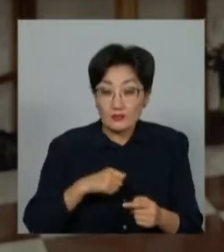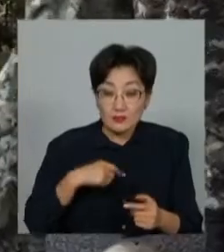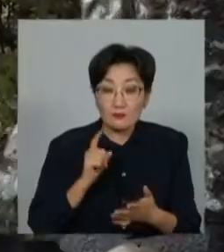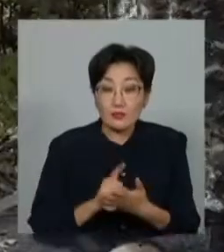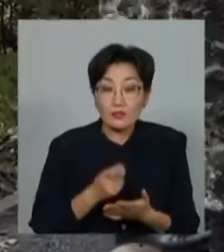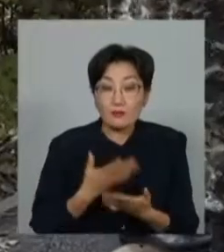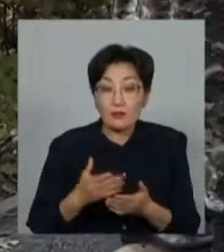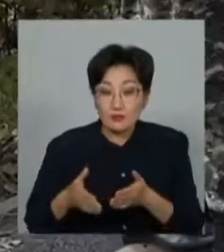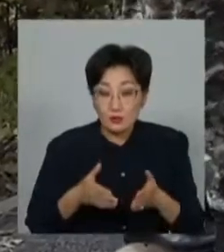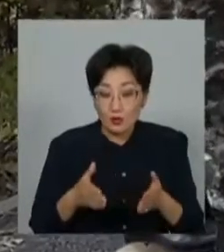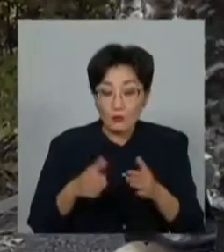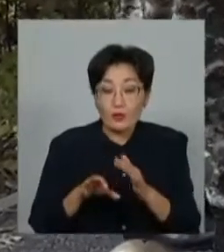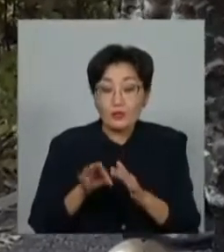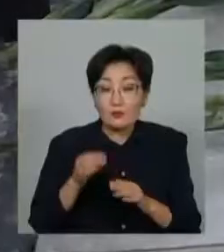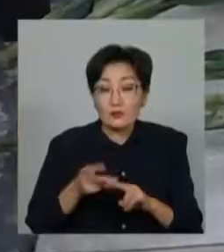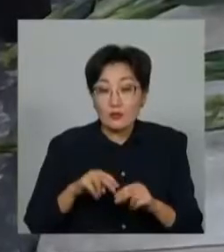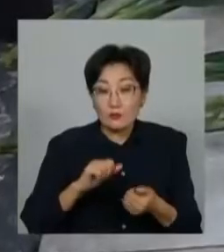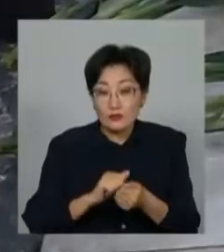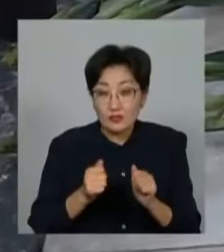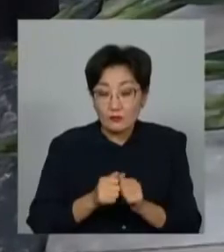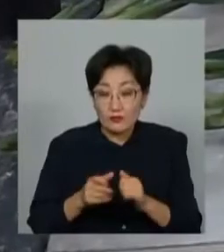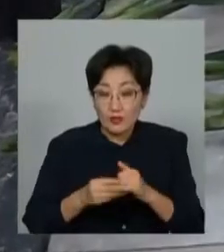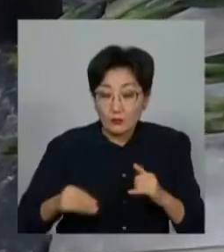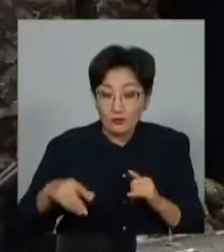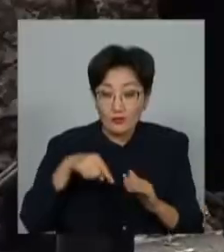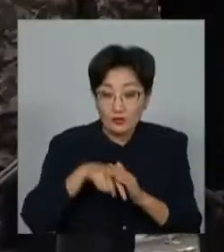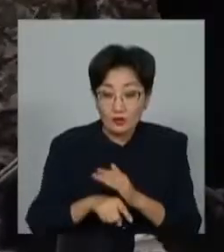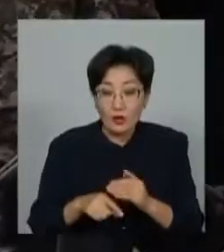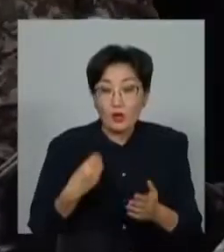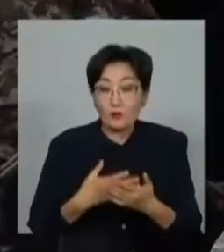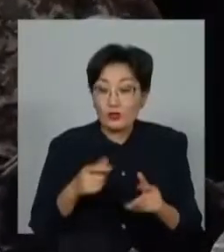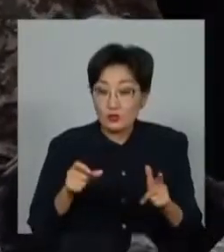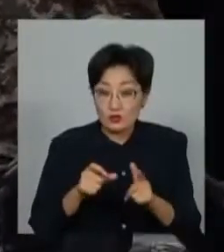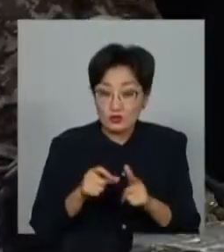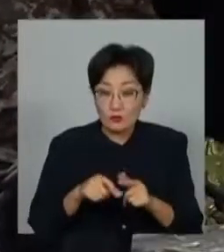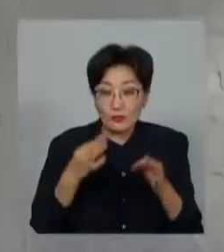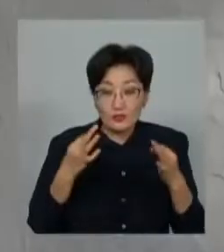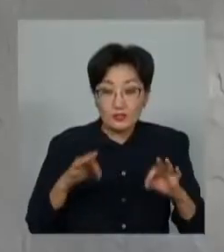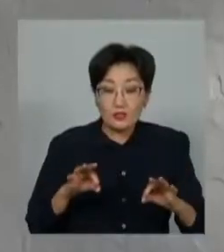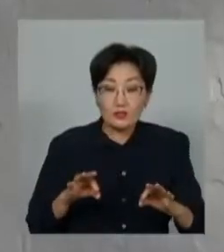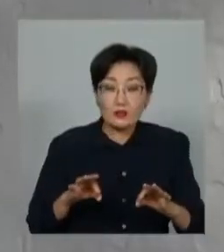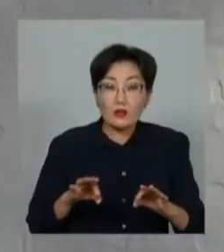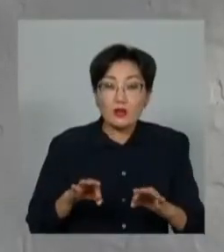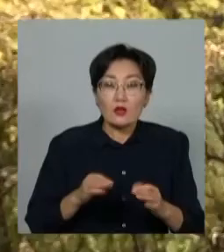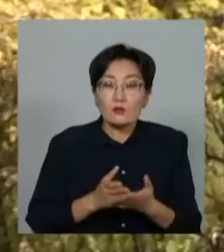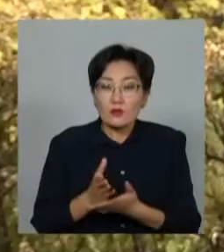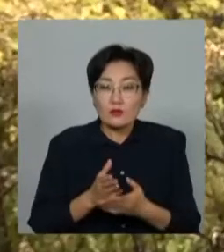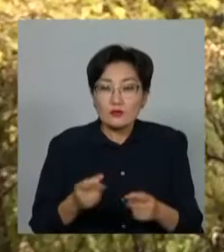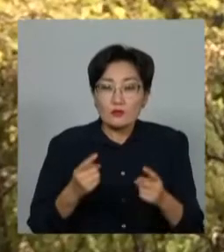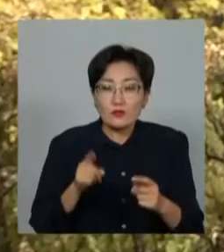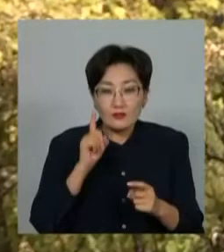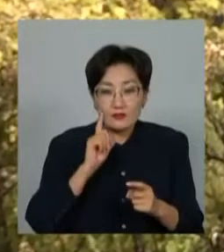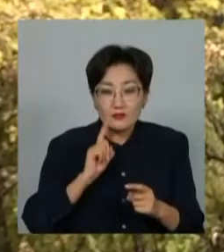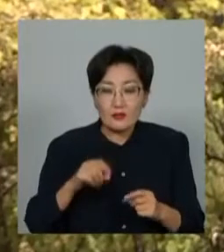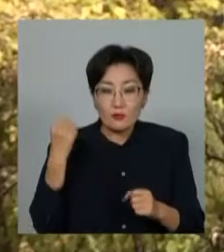керек. Тәуелсіздік таңбасы таста, қаны қара жердің тамырында жатқан құдіретті сөз. Тәуелсіздік ащы термен келген тәтті жеңіс,